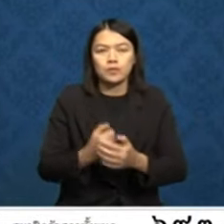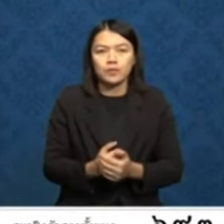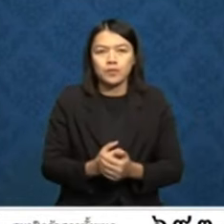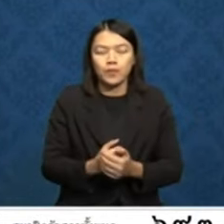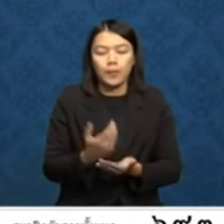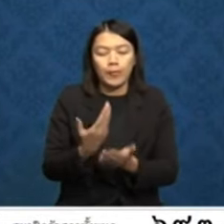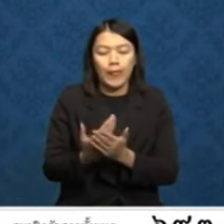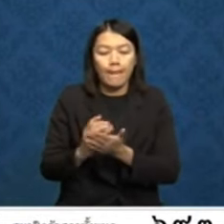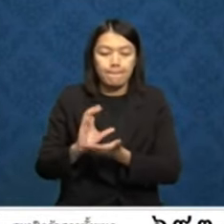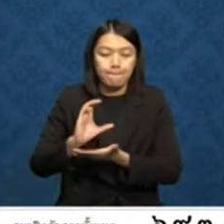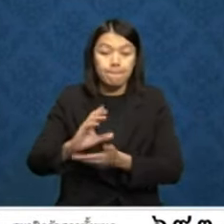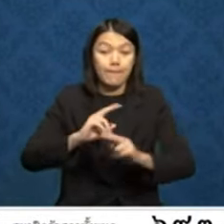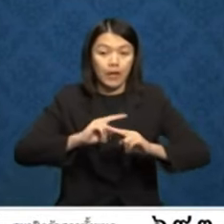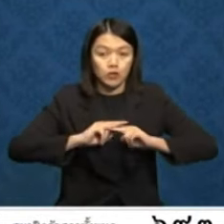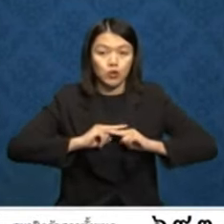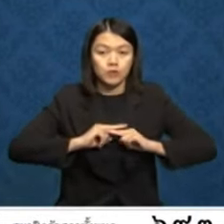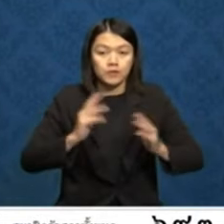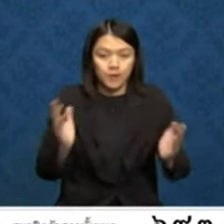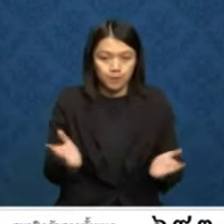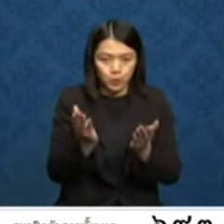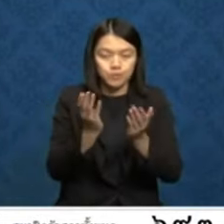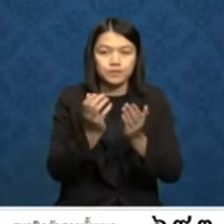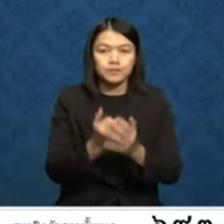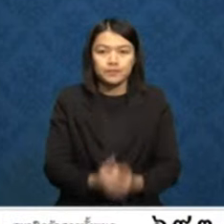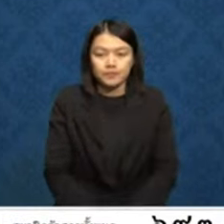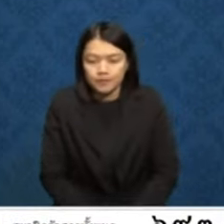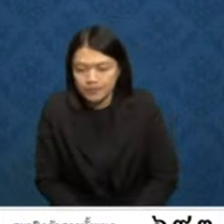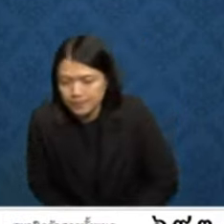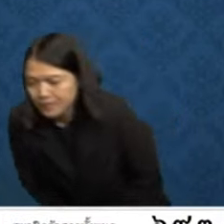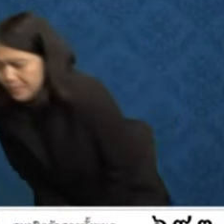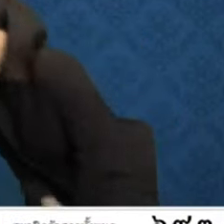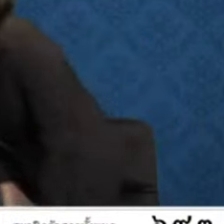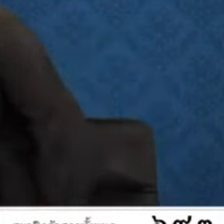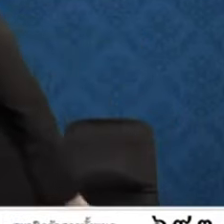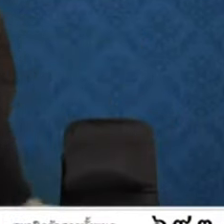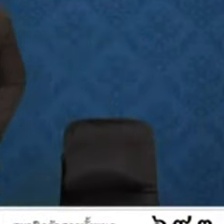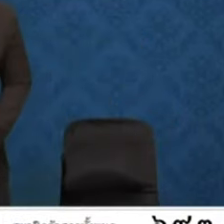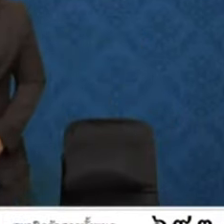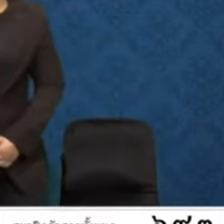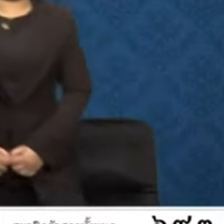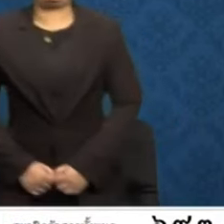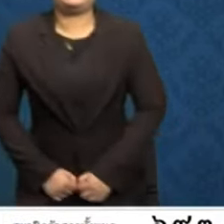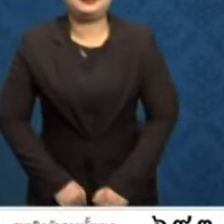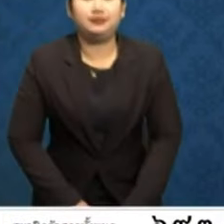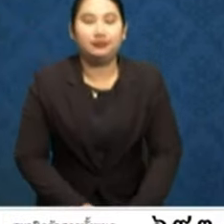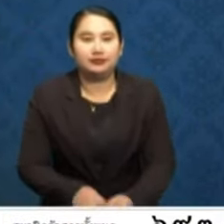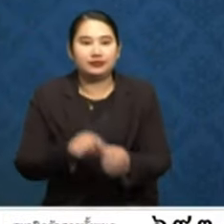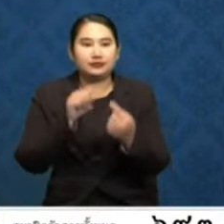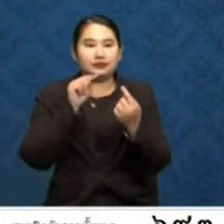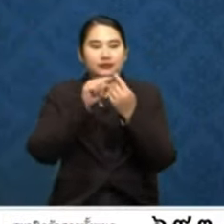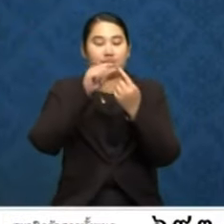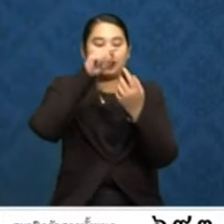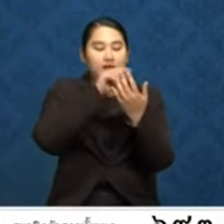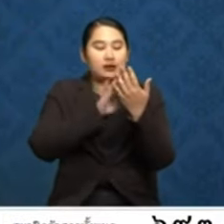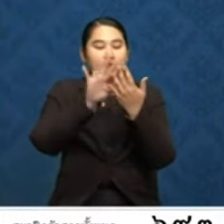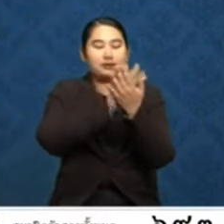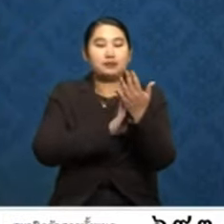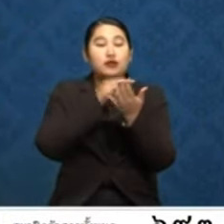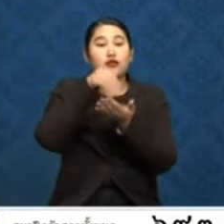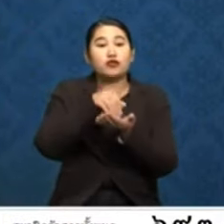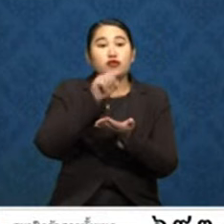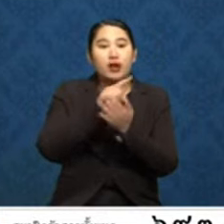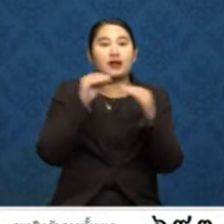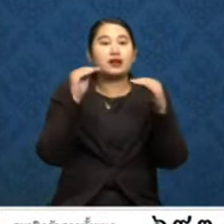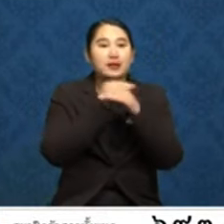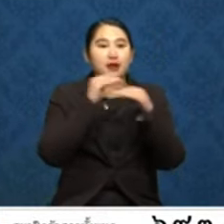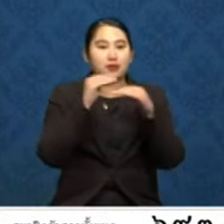การลงทุนโดยเอกชนเพื่อให้ประเทศเป็นศูนย์กลางคมนาคมและขนส่งของภูมิ